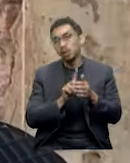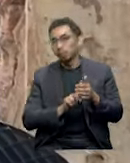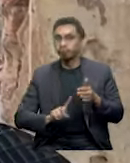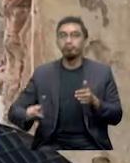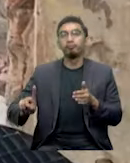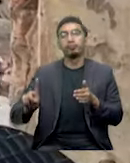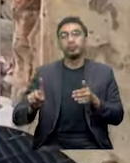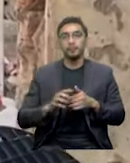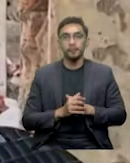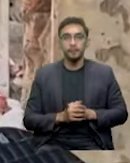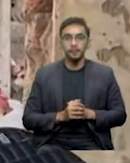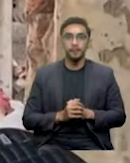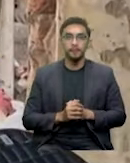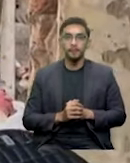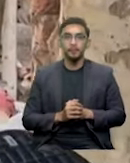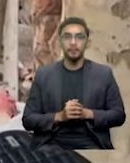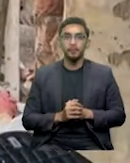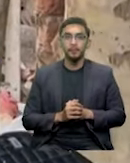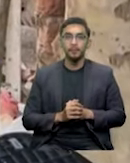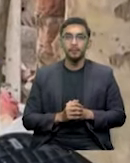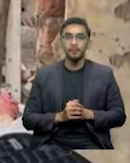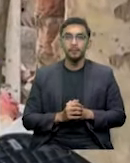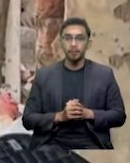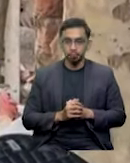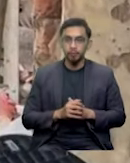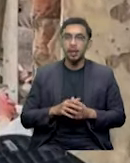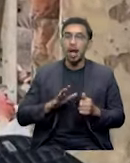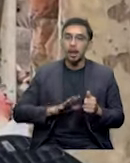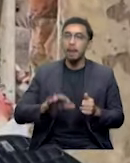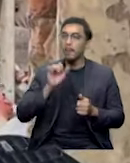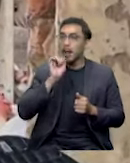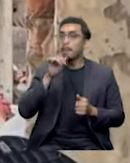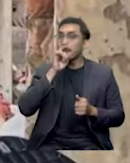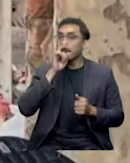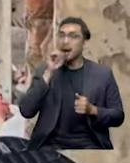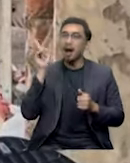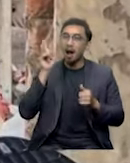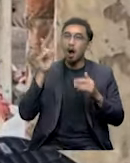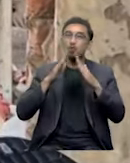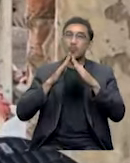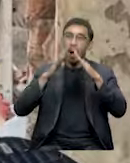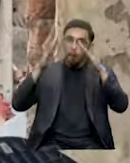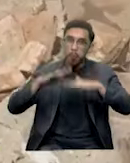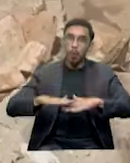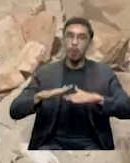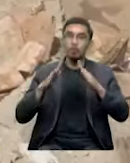rumah rubuh, udah biarin aja, ditanggung berapa, saya lagi di atas sejadah, habis maghrib.